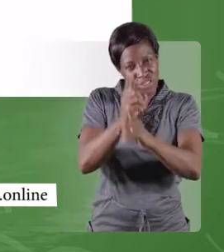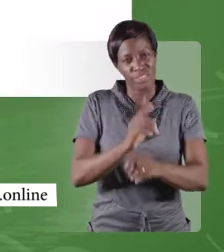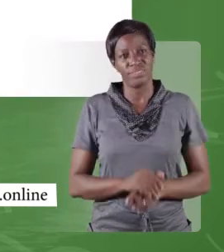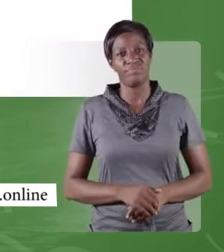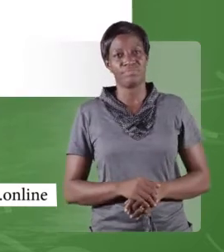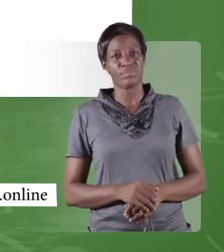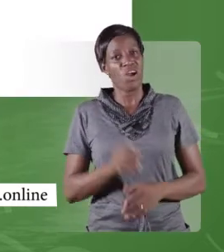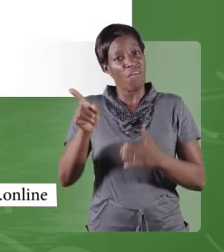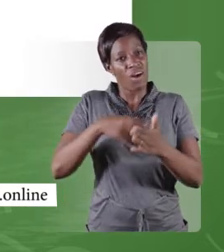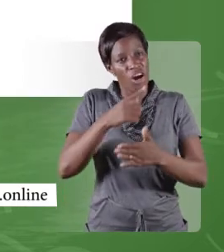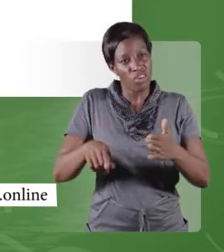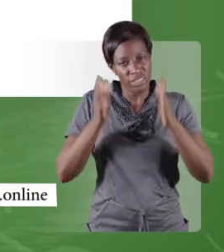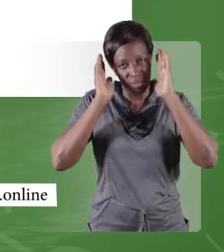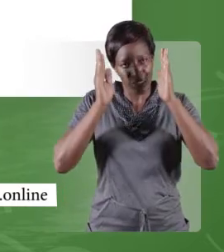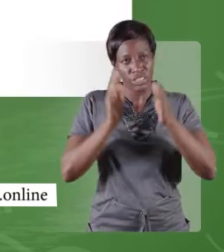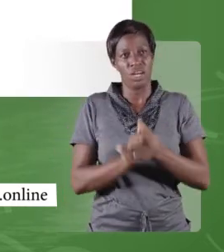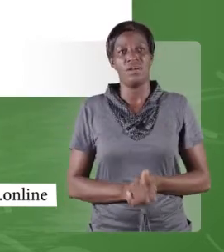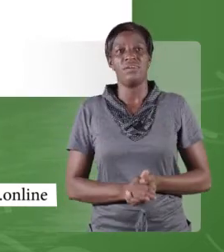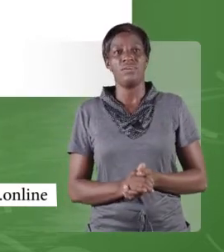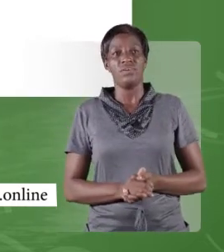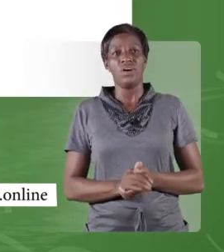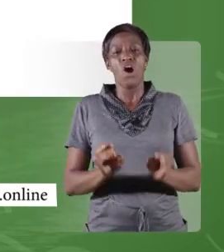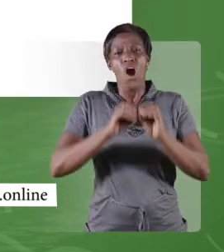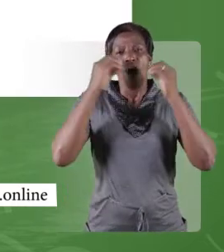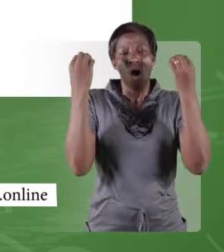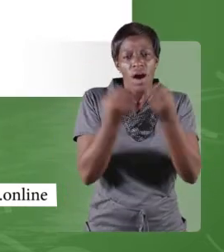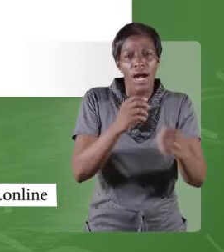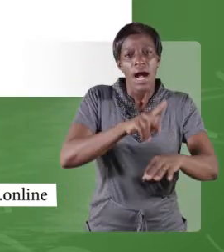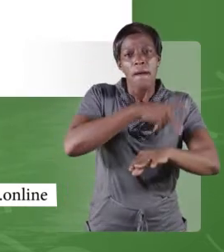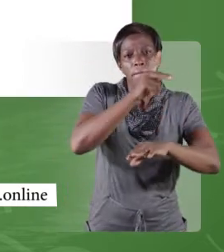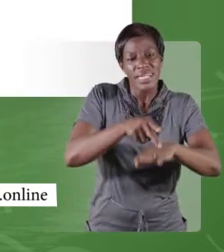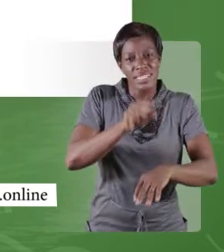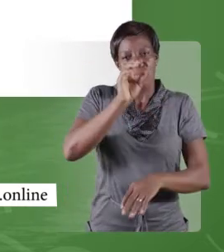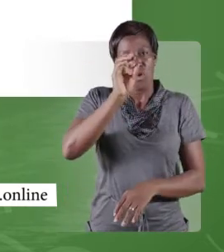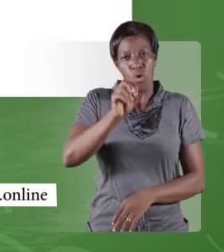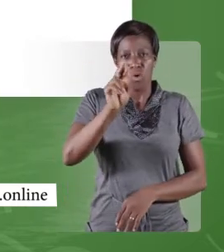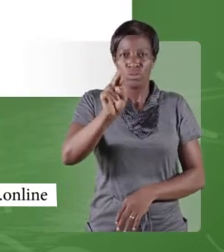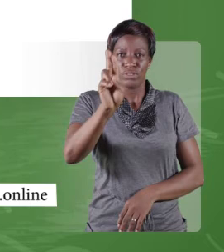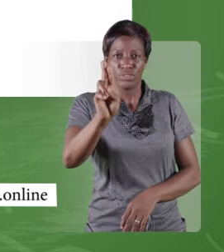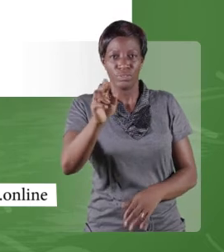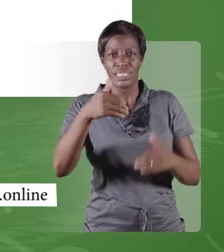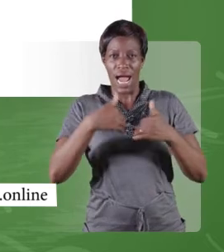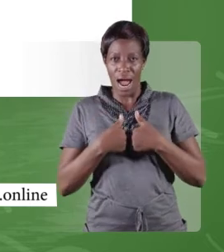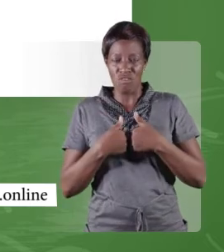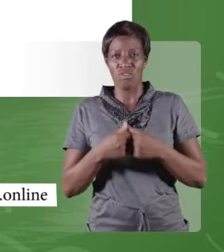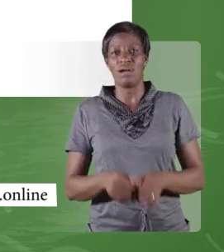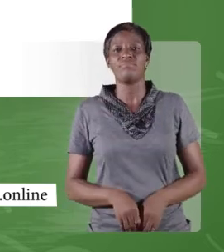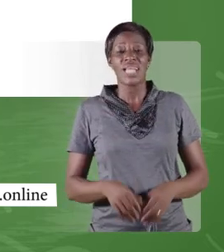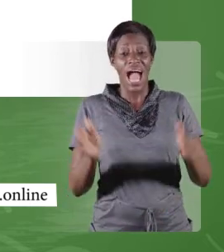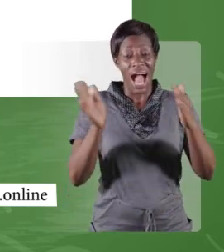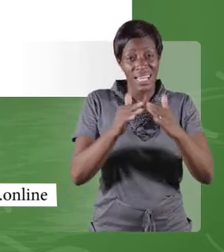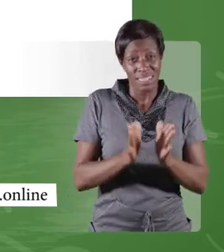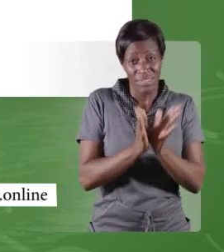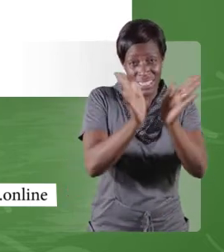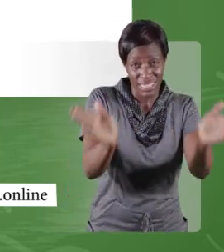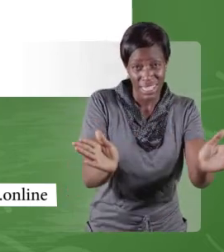va. Les organes principaux de l'ONU sont l'Assemblée générale,